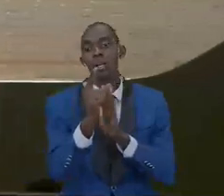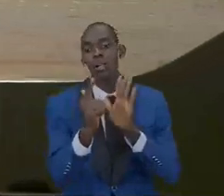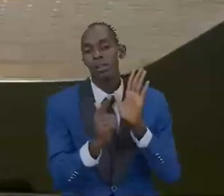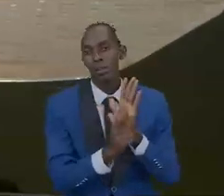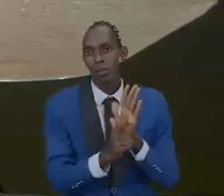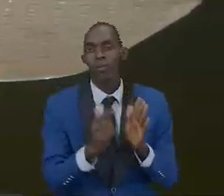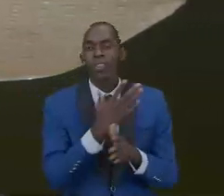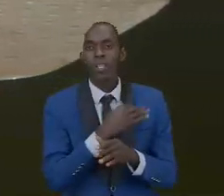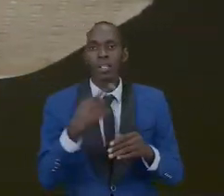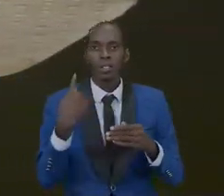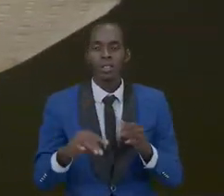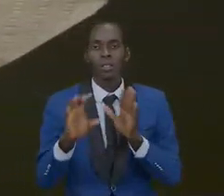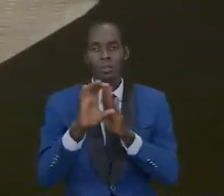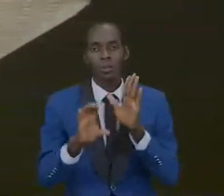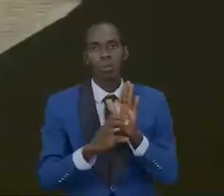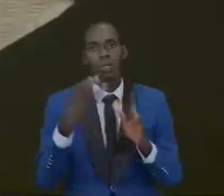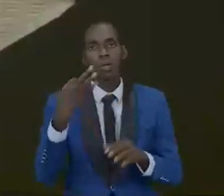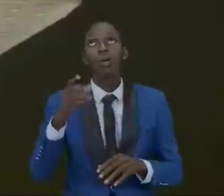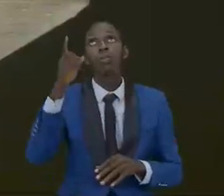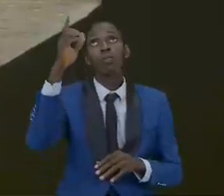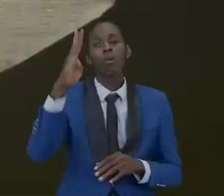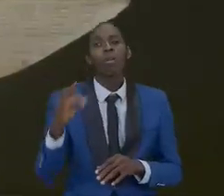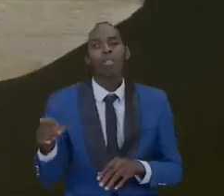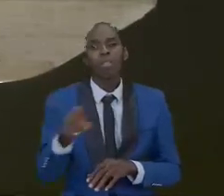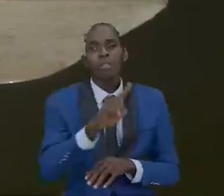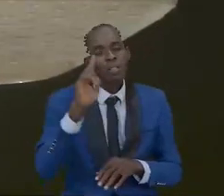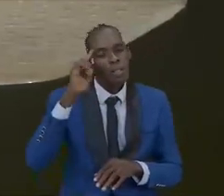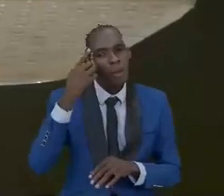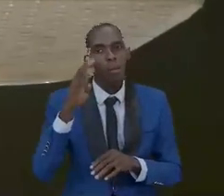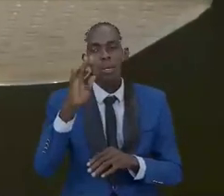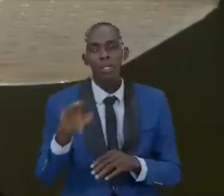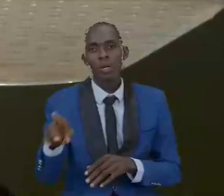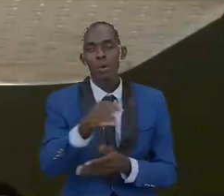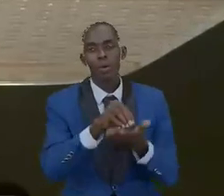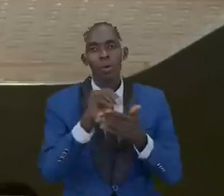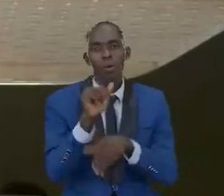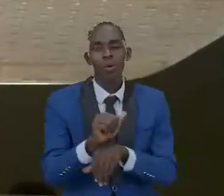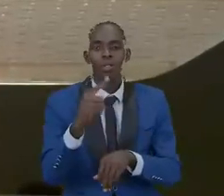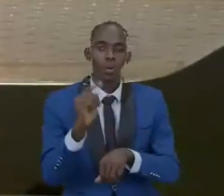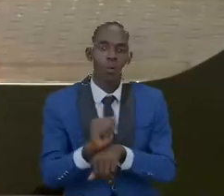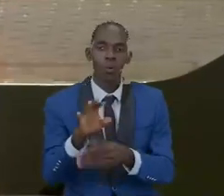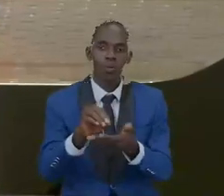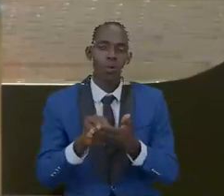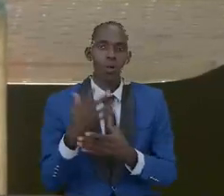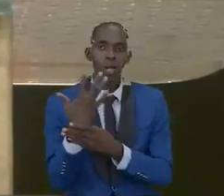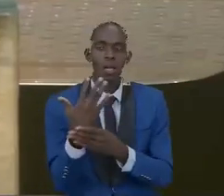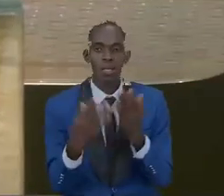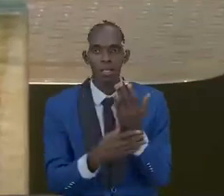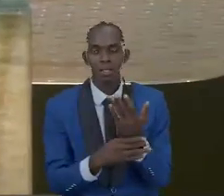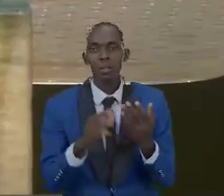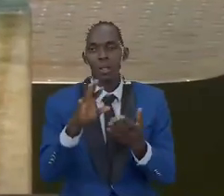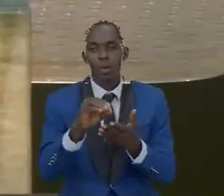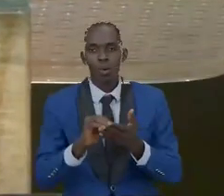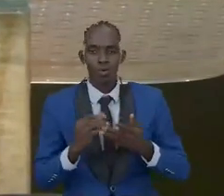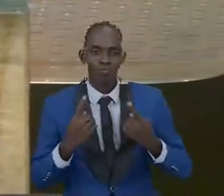le commandement de Dieu il pensait que par leur propre œuvres les œuvres de la main par leur propre